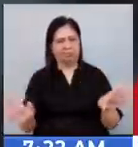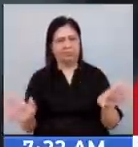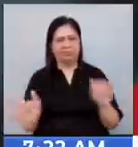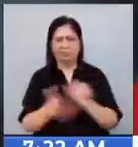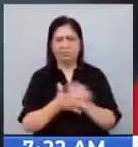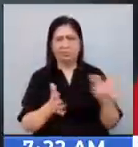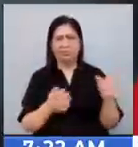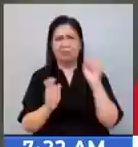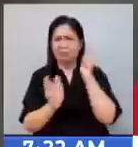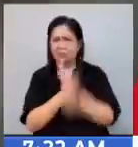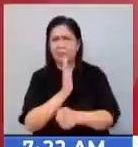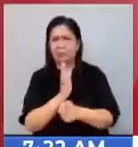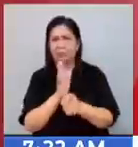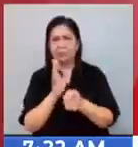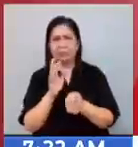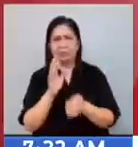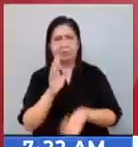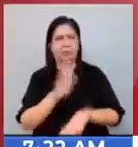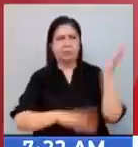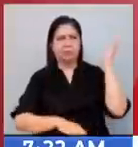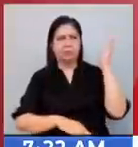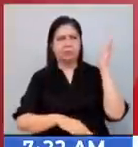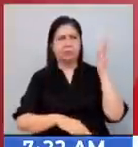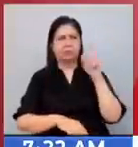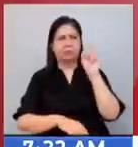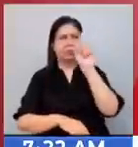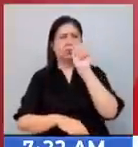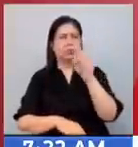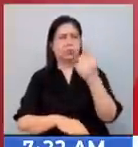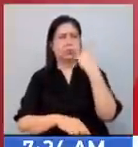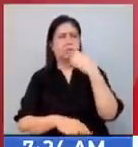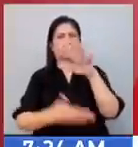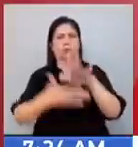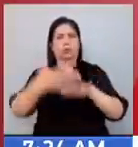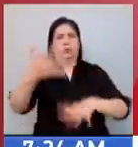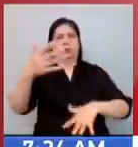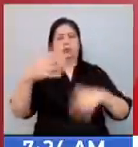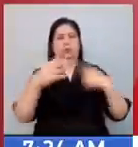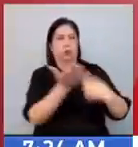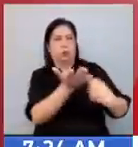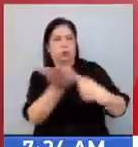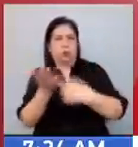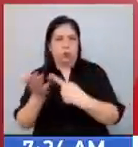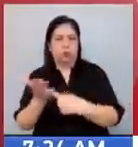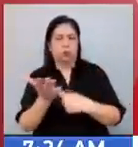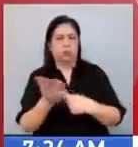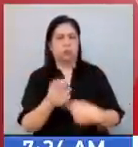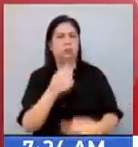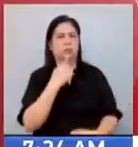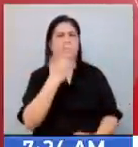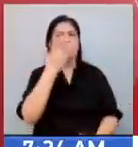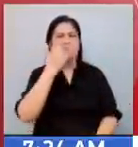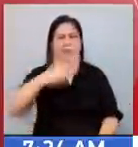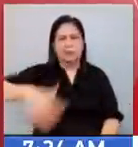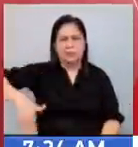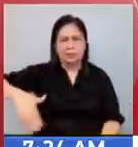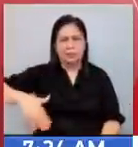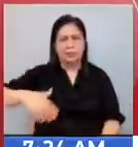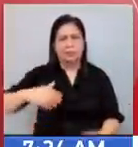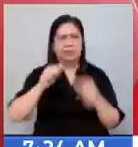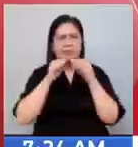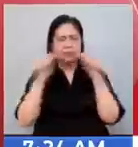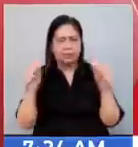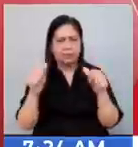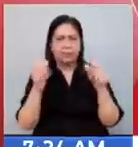Doon lang po humaba yung usapan ng lahat. Okay. Bakit daw ngayon lang in-announce yung pagsasara kung kailan may nag-enroll na at malapit